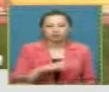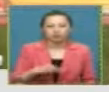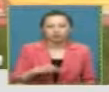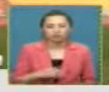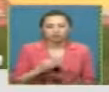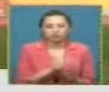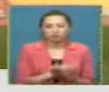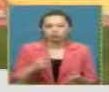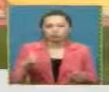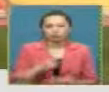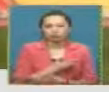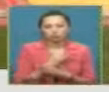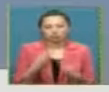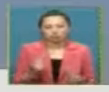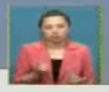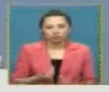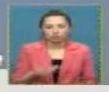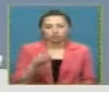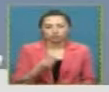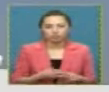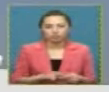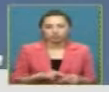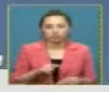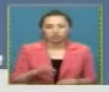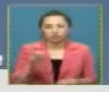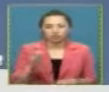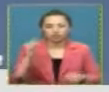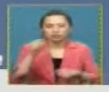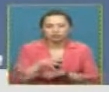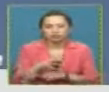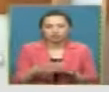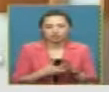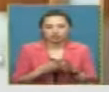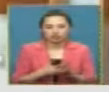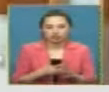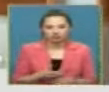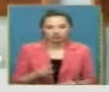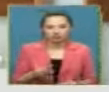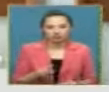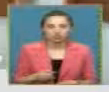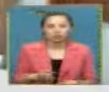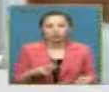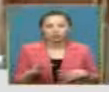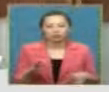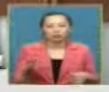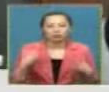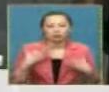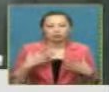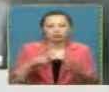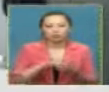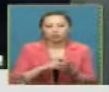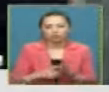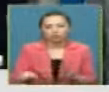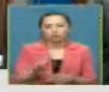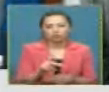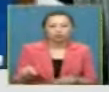талапқа сай келмейтін тілге тиек етті. Алаңды жарықтандыру мәселесі де кемшіл түсіп тұр. Командалардың киім ауыстыратын бөлмелерін жөндеу